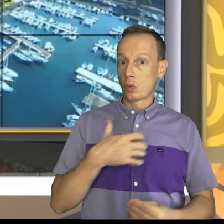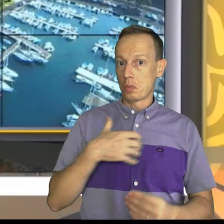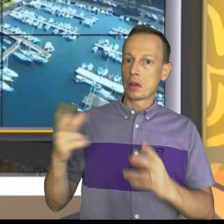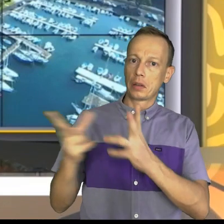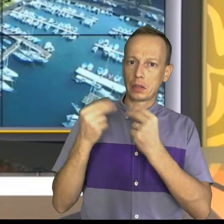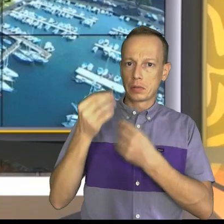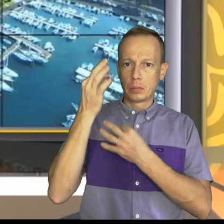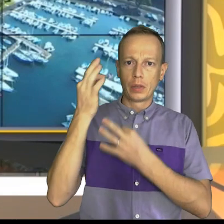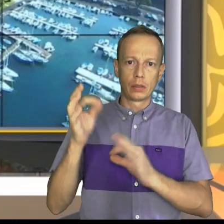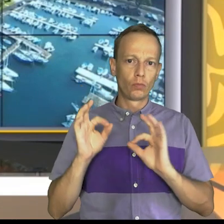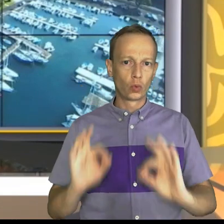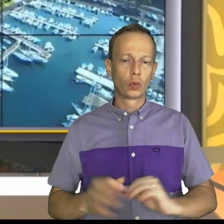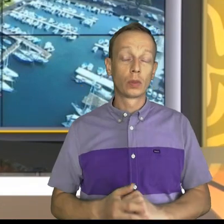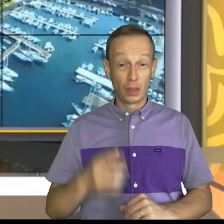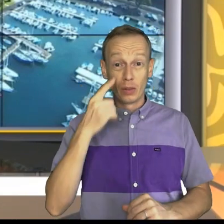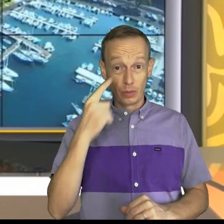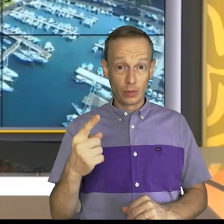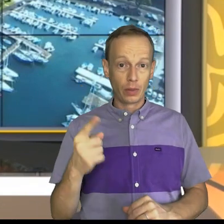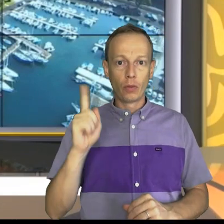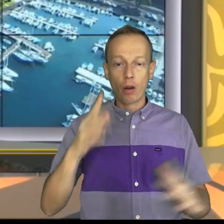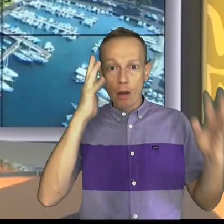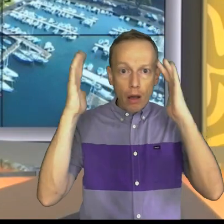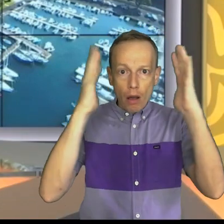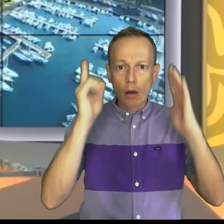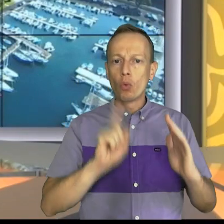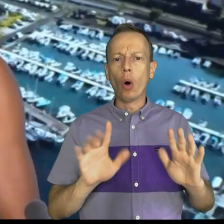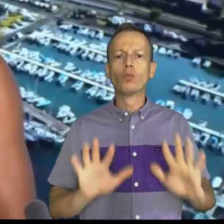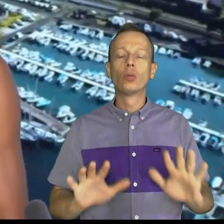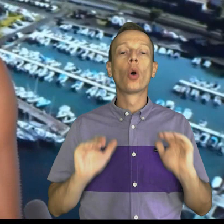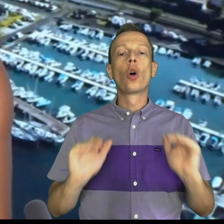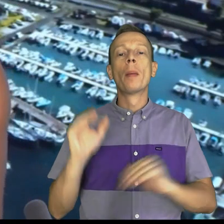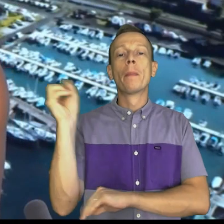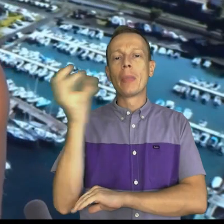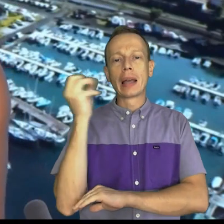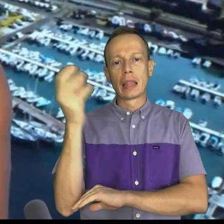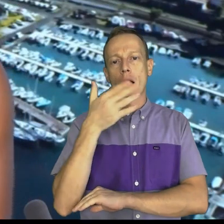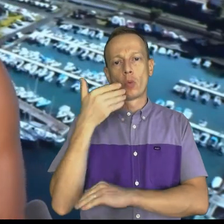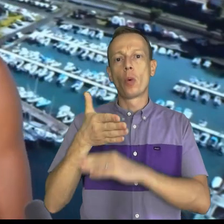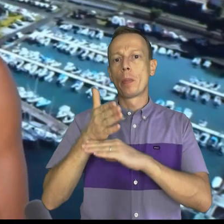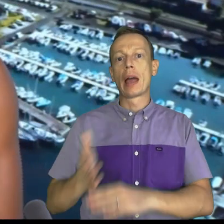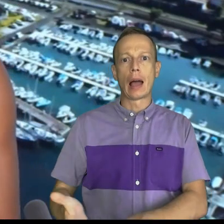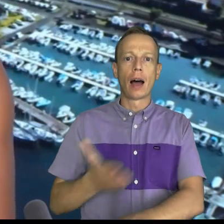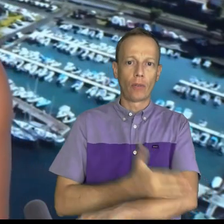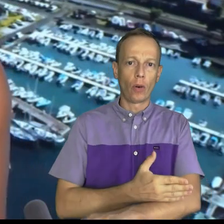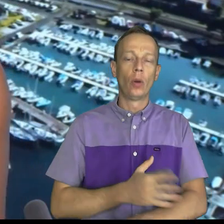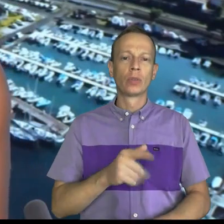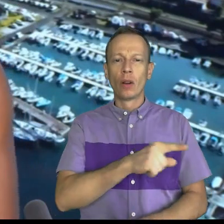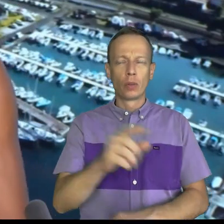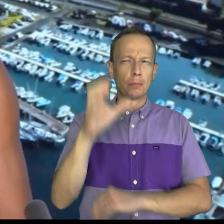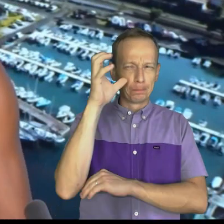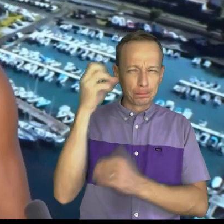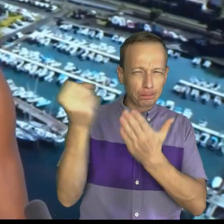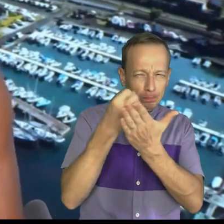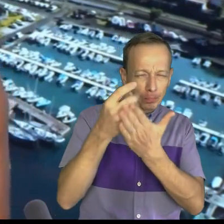beaucoup, Tavana, pour toutes ces précisions. Comme vous venez de l'entendre, pas de panique, mais la commune de Marina prend quand même des mesures d'urgence.